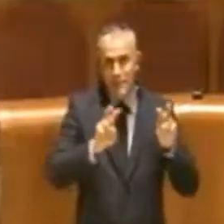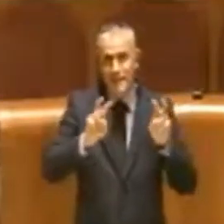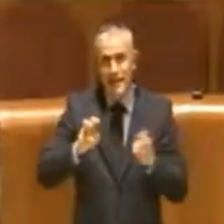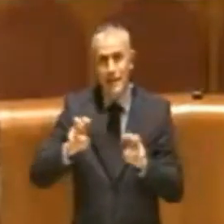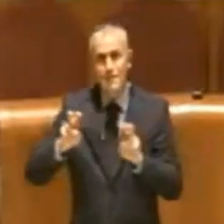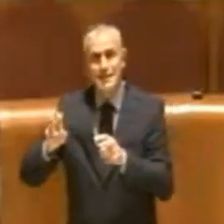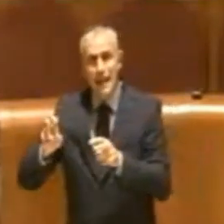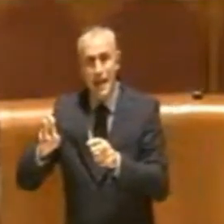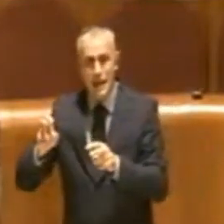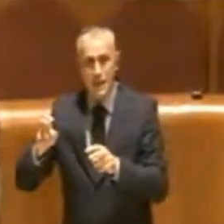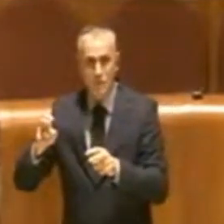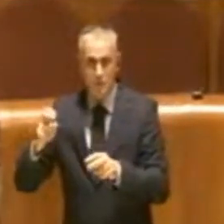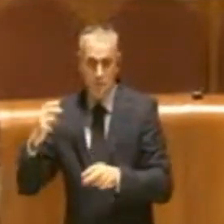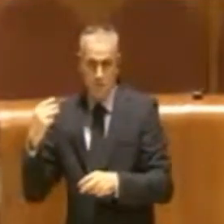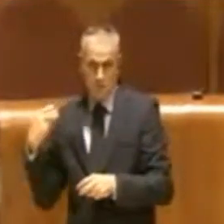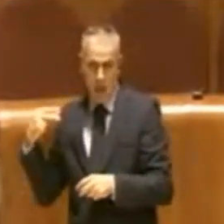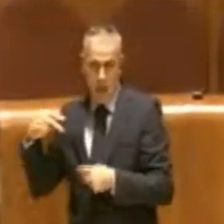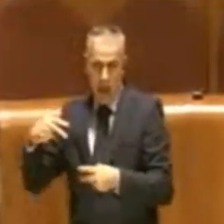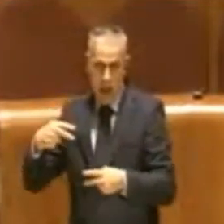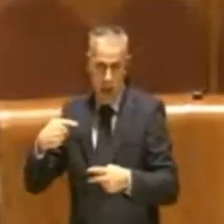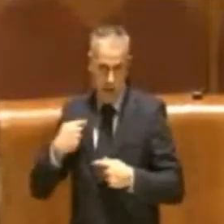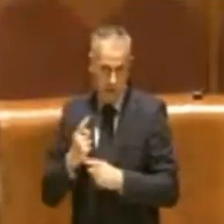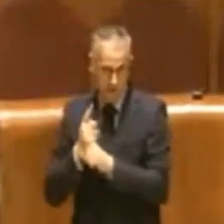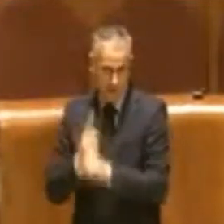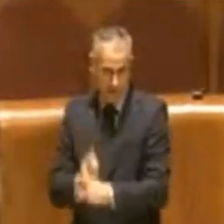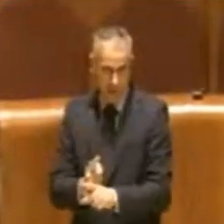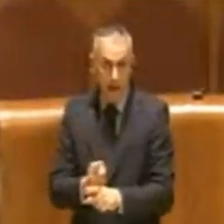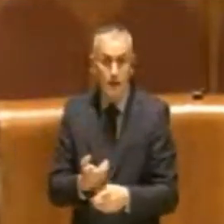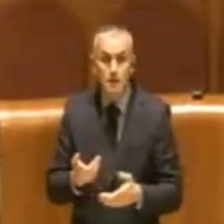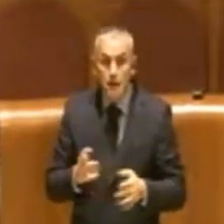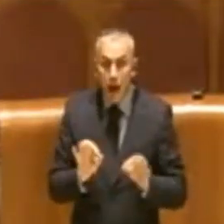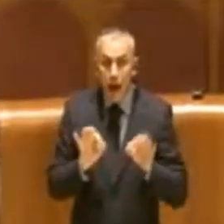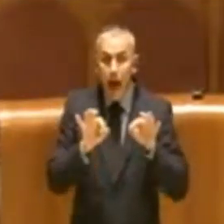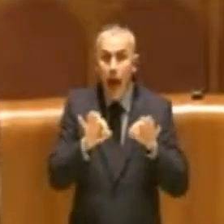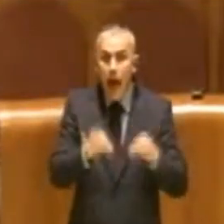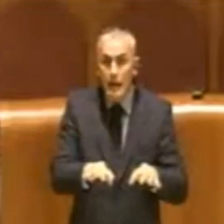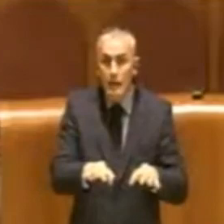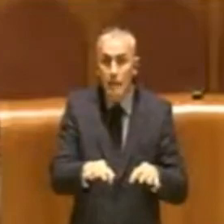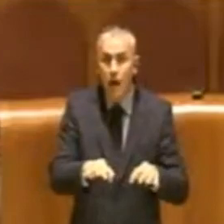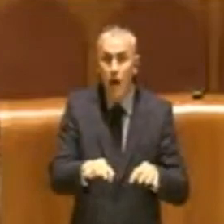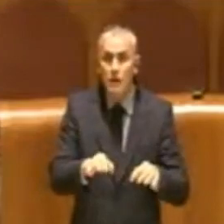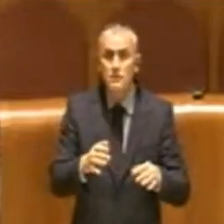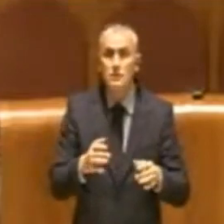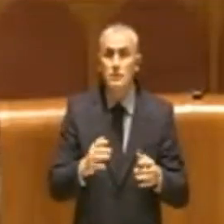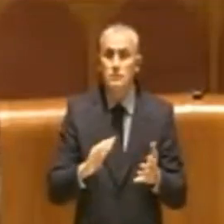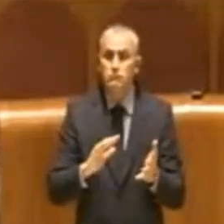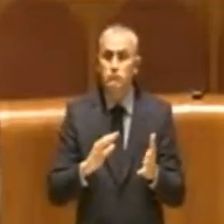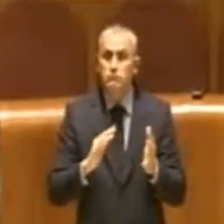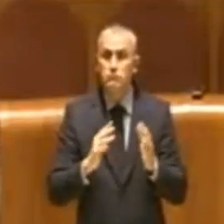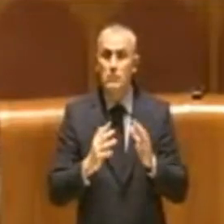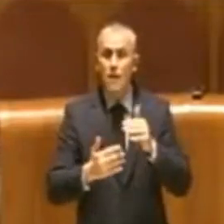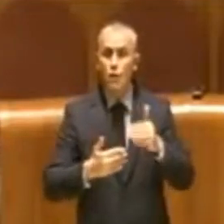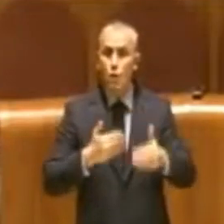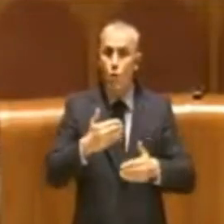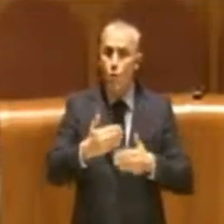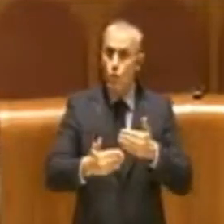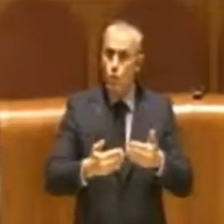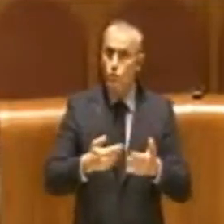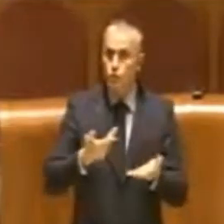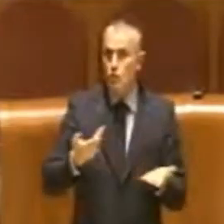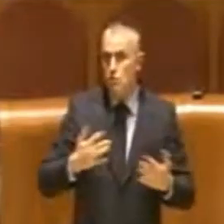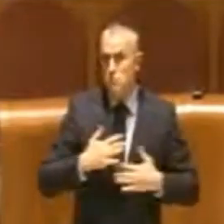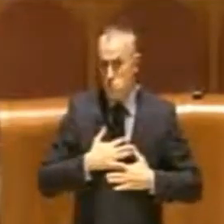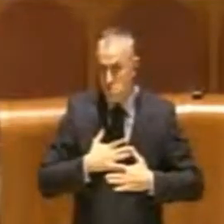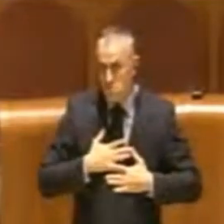sicuramente di seguire, che siamo arrivati a un grado di sviluppo, di evoluzione e di maturazione molto, molto